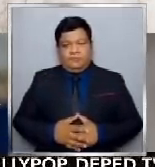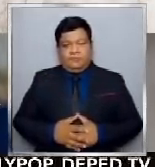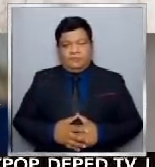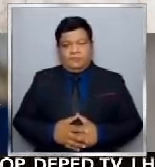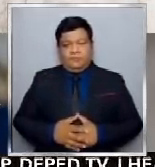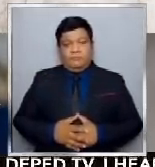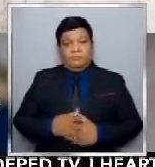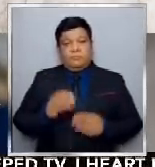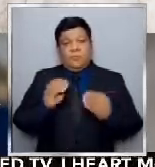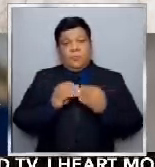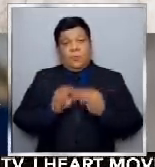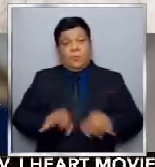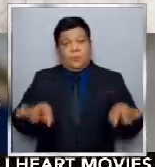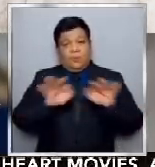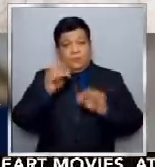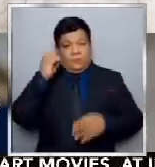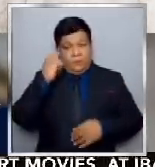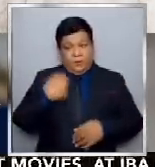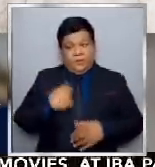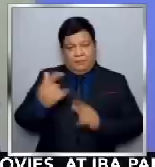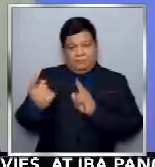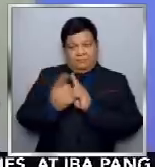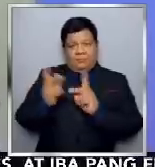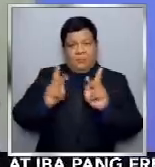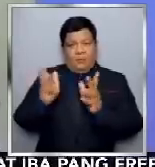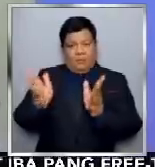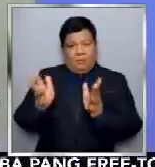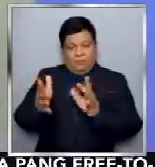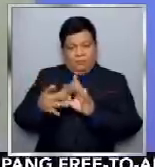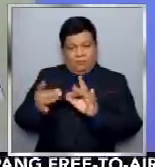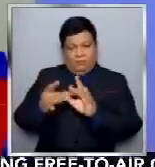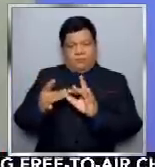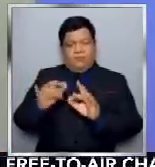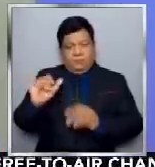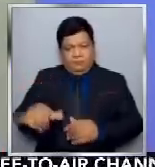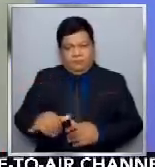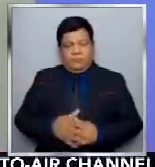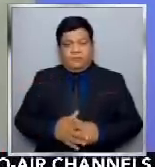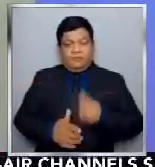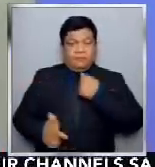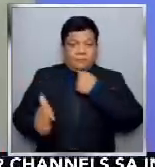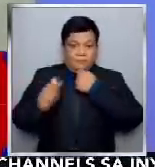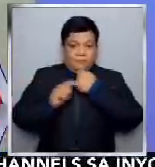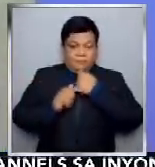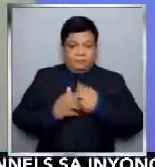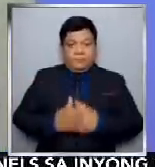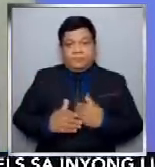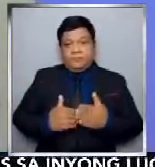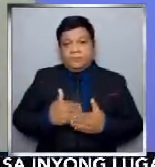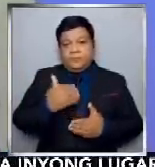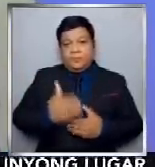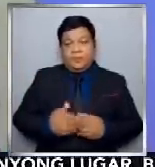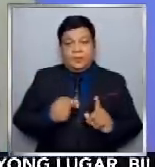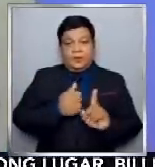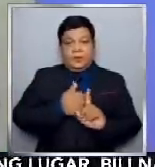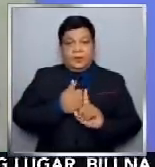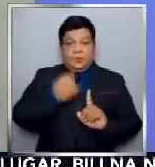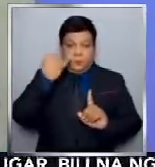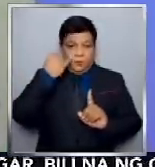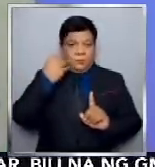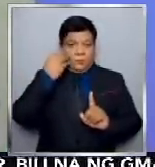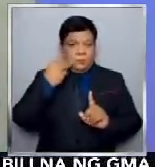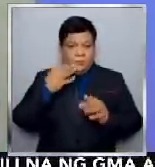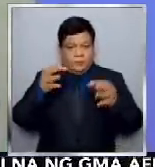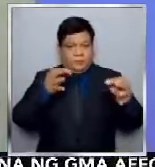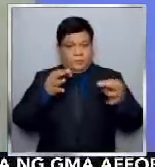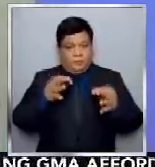mga nakakausap. Sa isang video message, nilinaw ni Jose Montemayor Jr. na hindi siya bibitaw sa pagtakbo